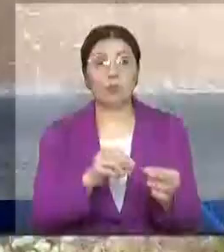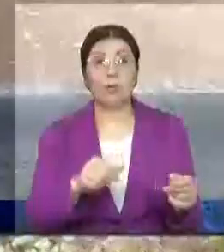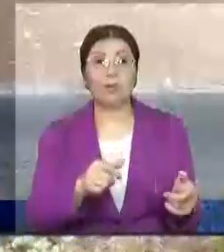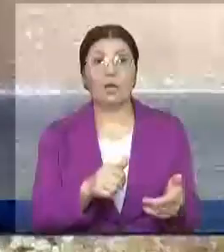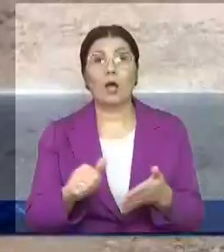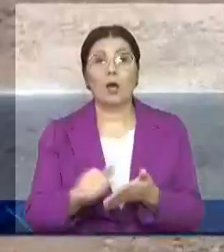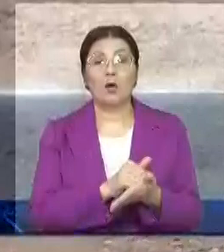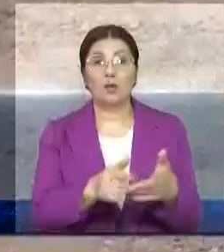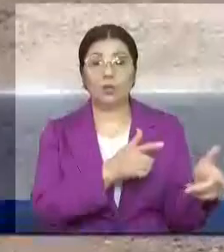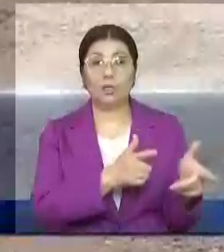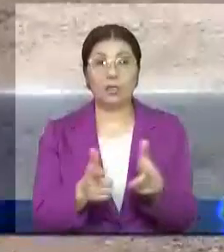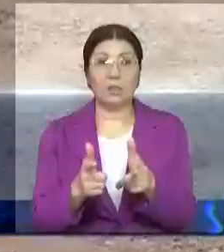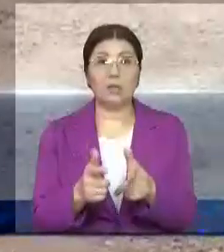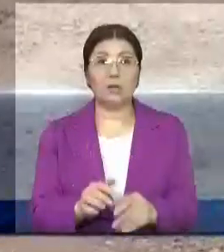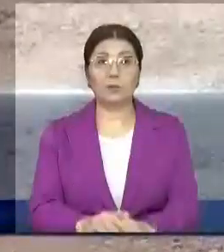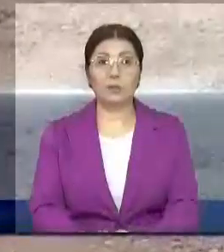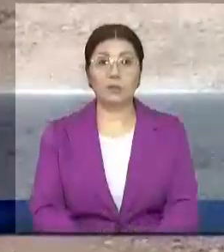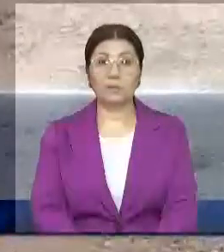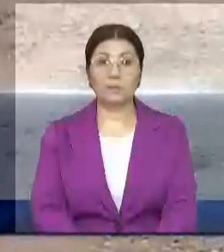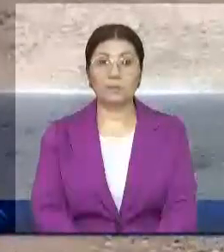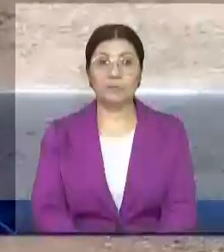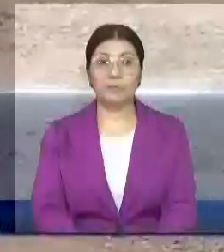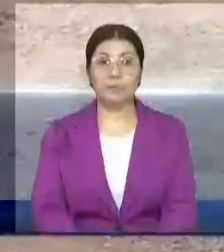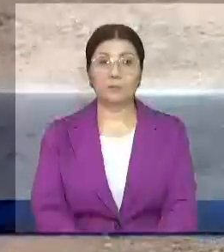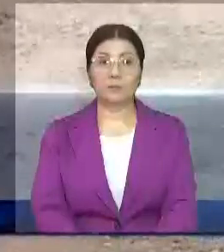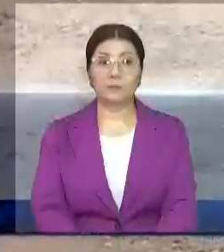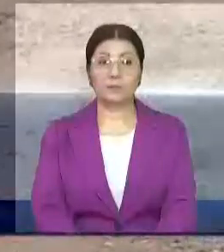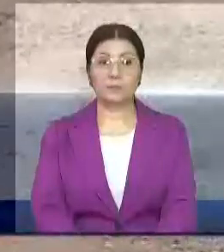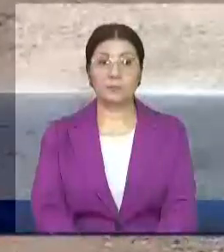жатыр. Амангелді Табайұлы, Нұрболат Қуантайұлы, Жасан Жалбақов, Бақшан Ергеев, Ақтөбе телеарнасы.